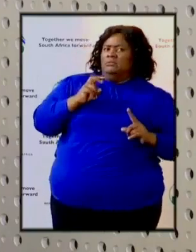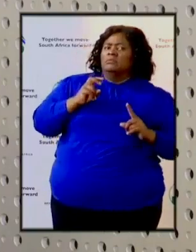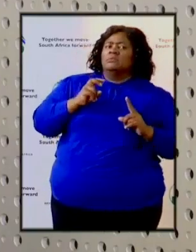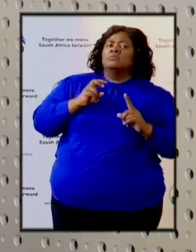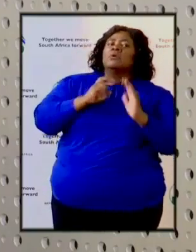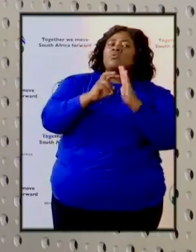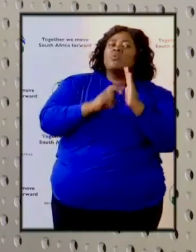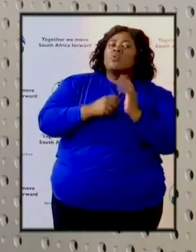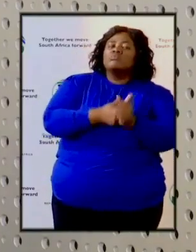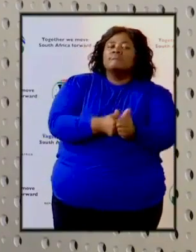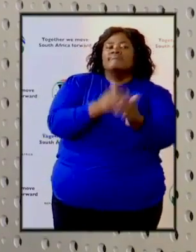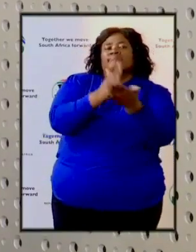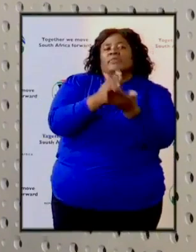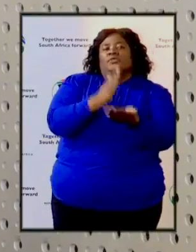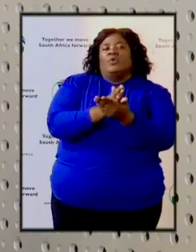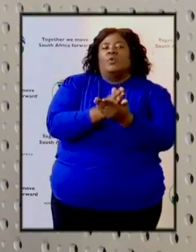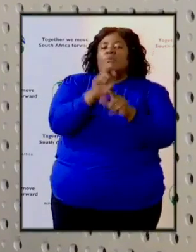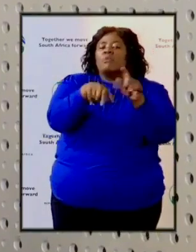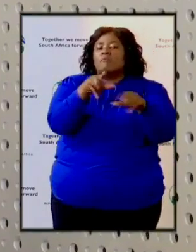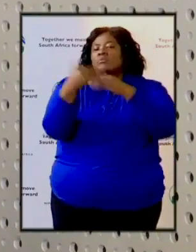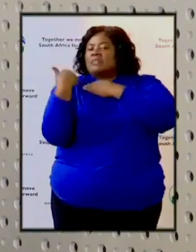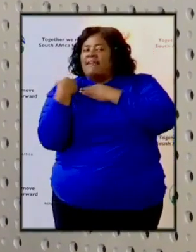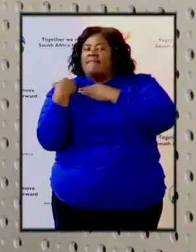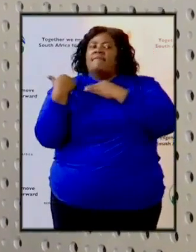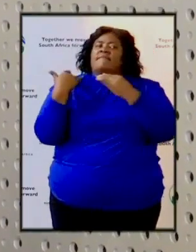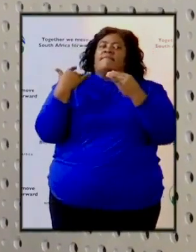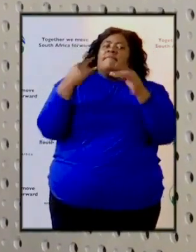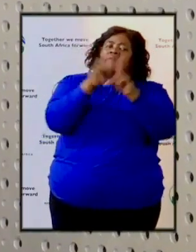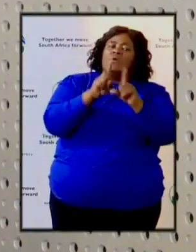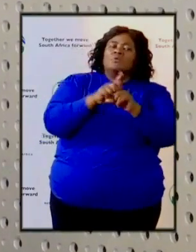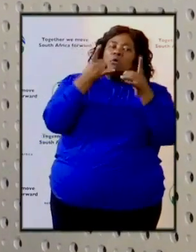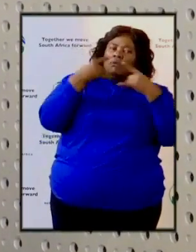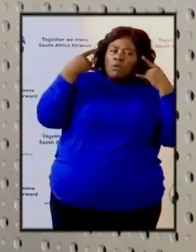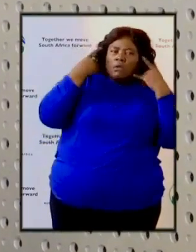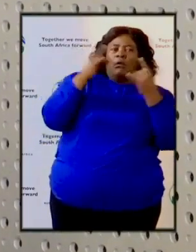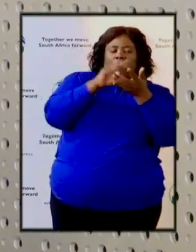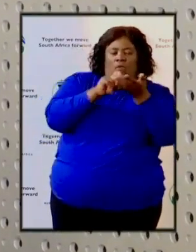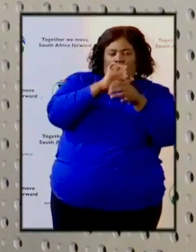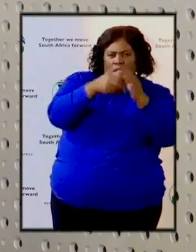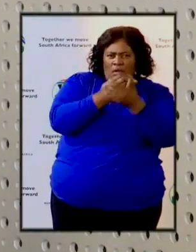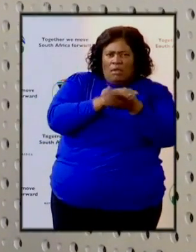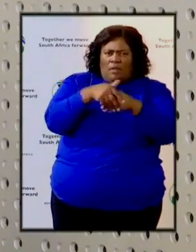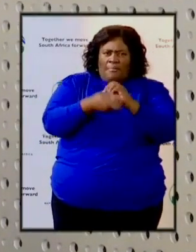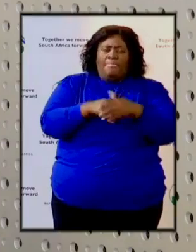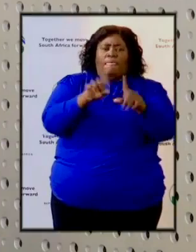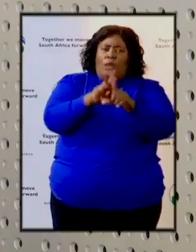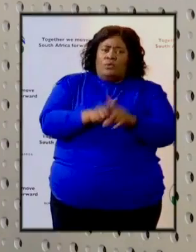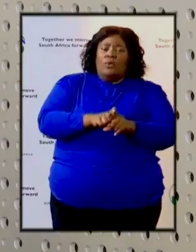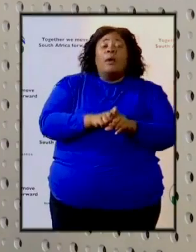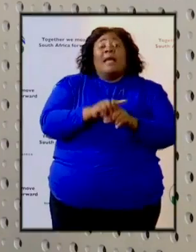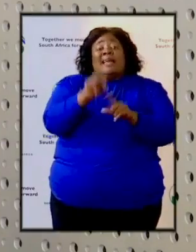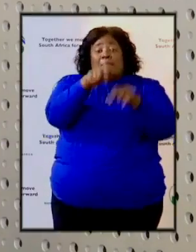ezempilo sizibhekelele ukuthi abantu bayaphepha futhi inani labantu abazoba kuleza indawo